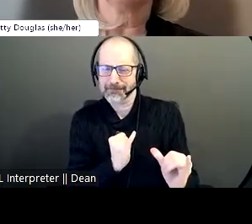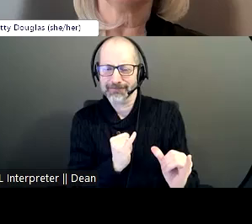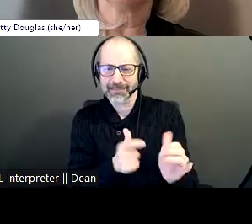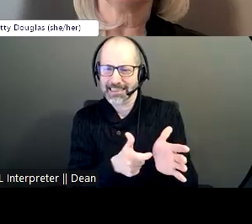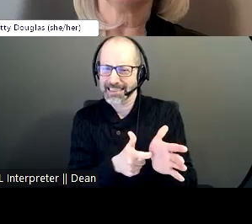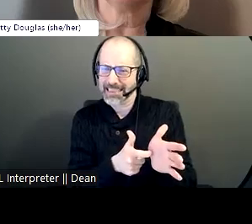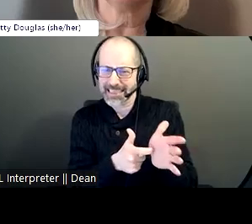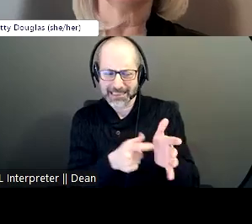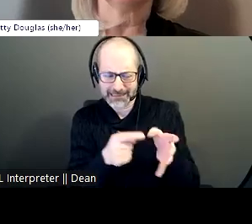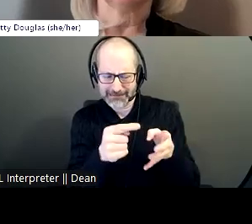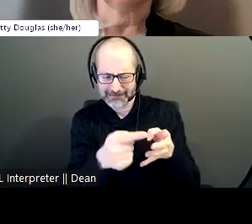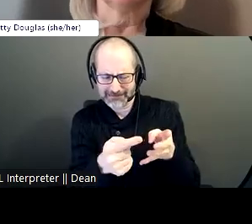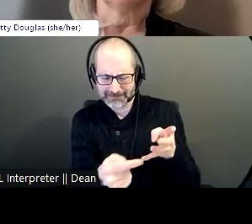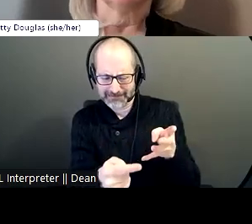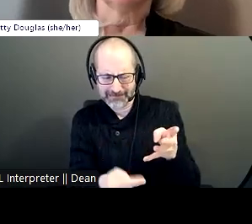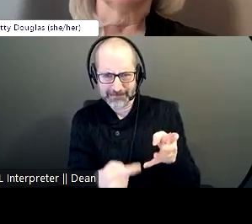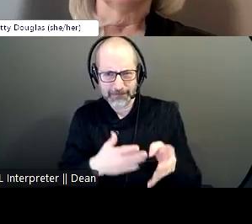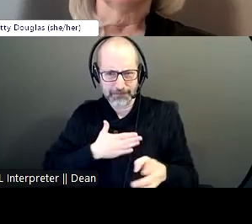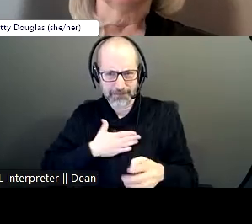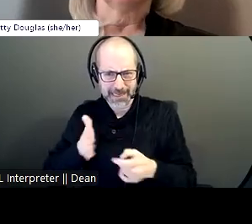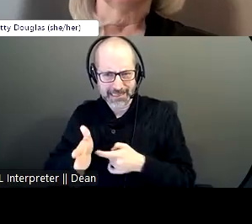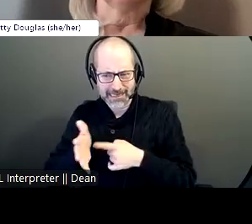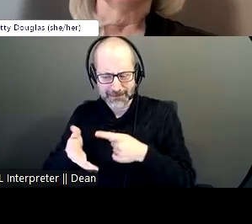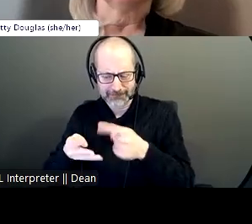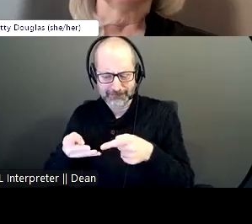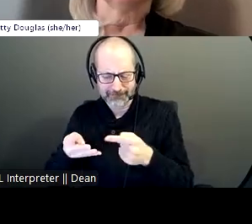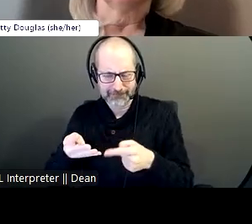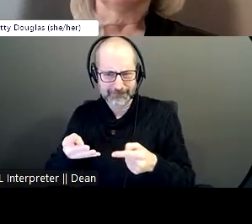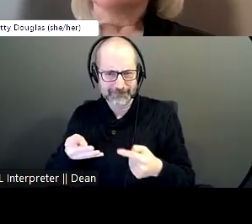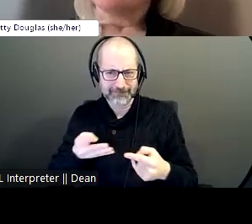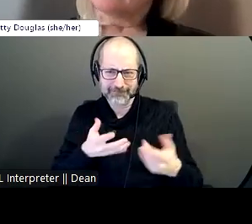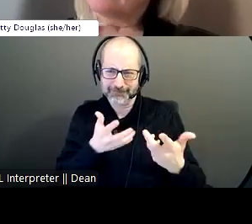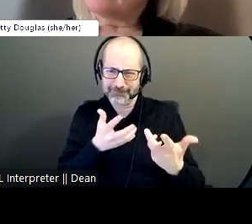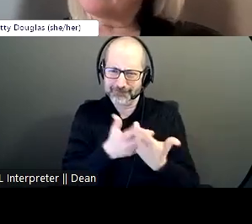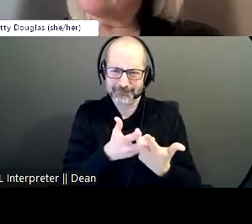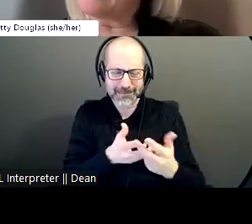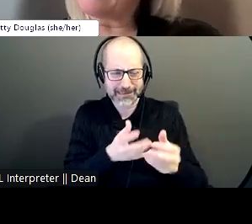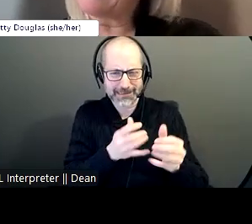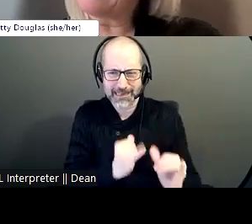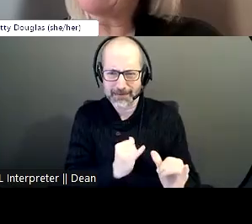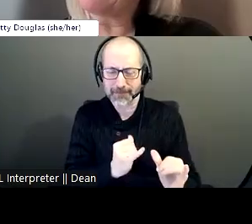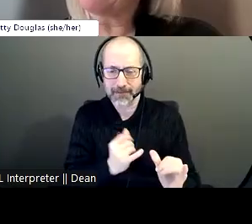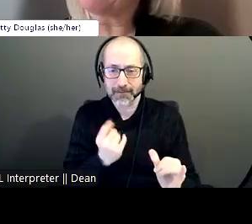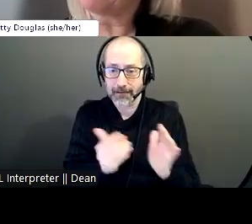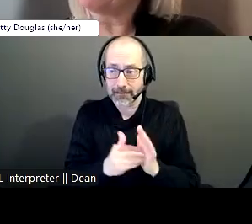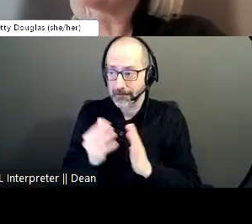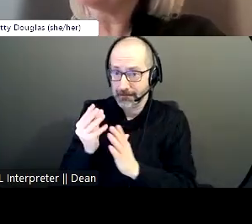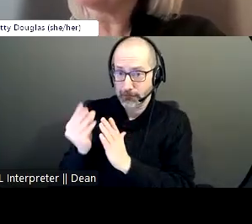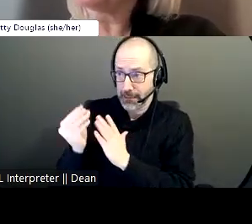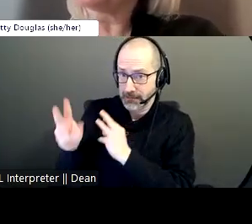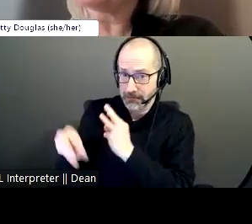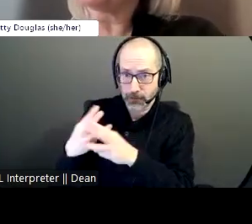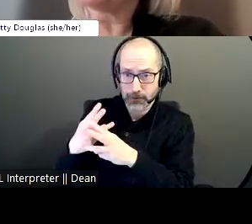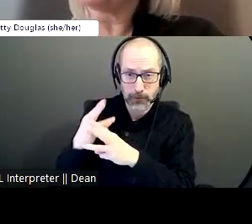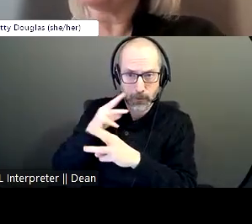needs rencontrer une as autre I do. version de moi. Il a les mêmes Again, besoins que the moi. world can be very Encore une fois, overwhelming le monde peut in vraiment terms of sound,